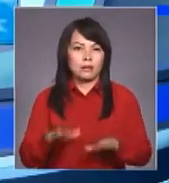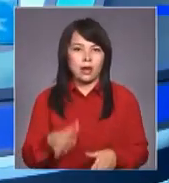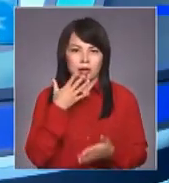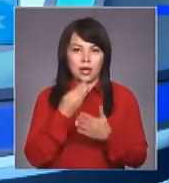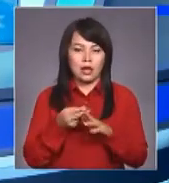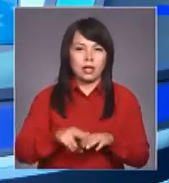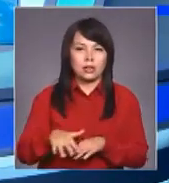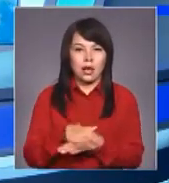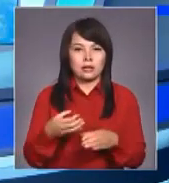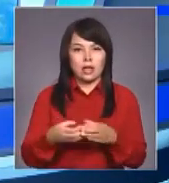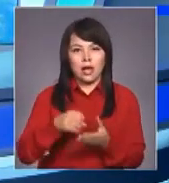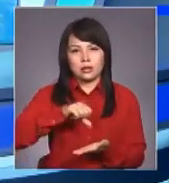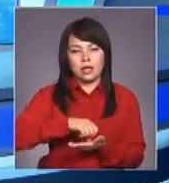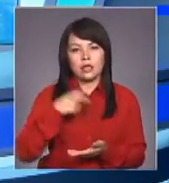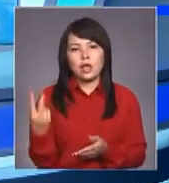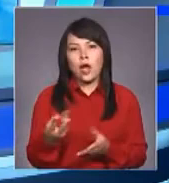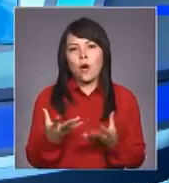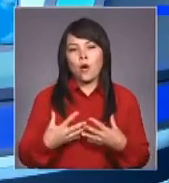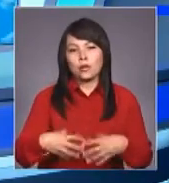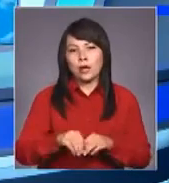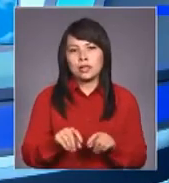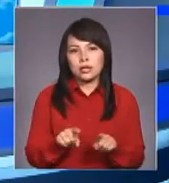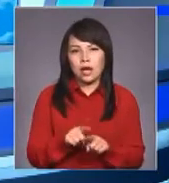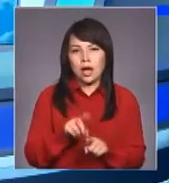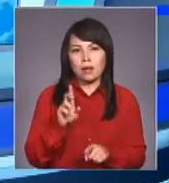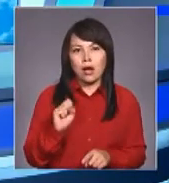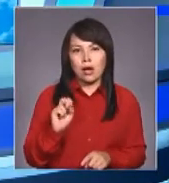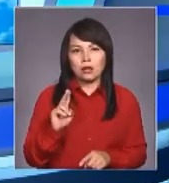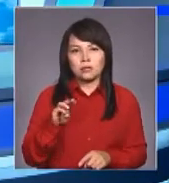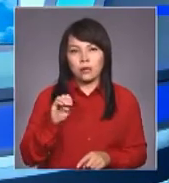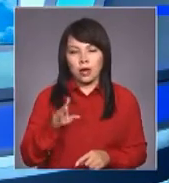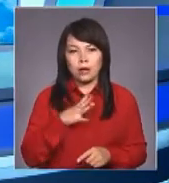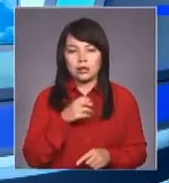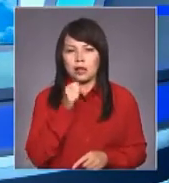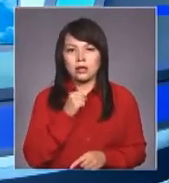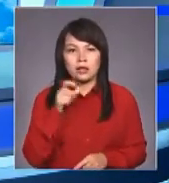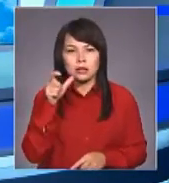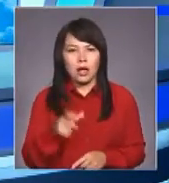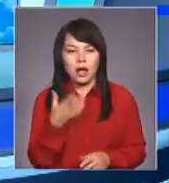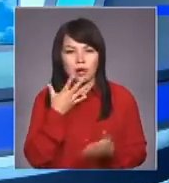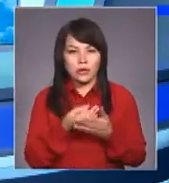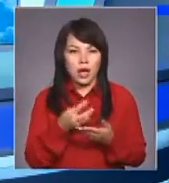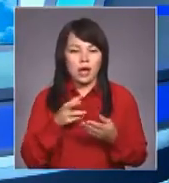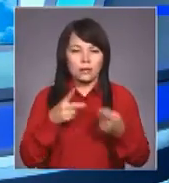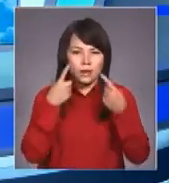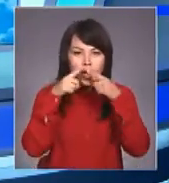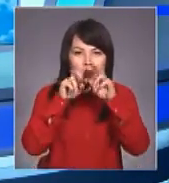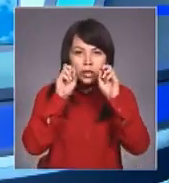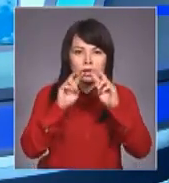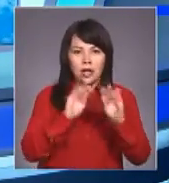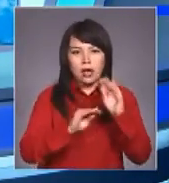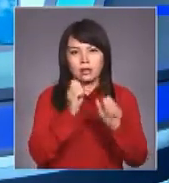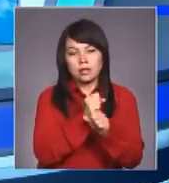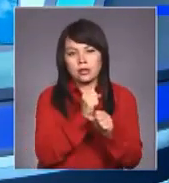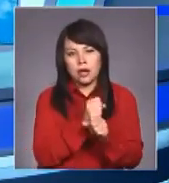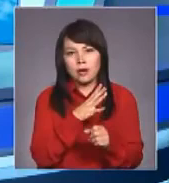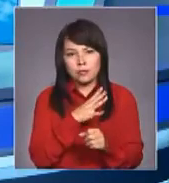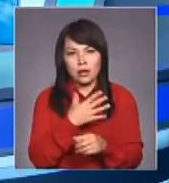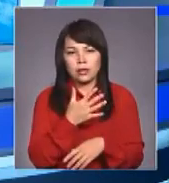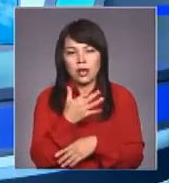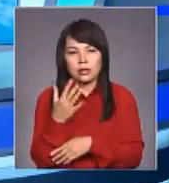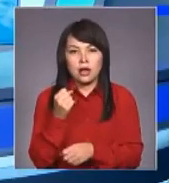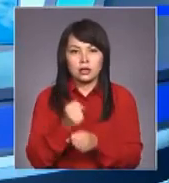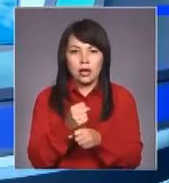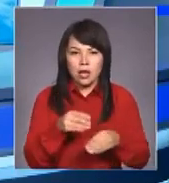жерді едірген егінші отбасының діңгегі Бақытбек Ақсақал көп жыл механизатор болып, ақ күріштен тау тұрғызған.